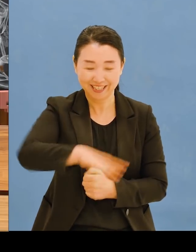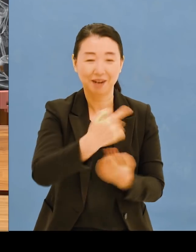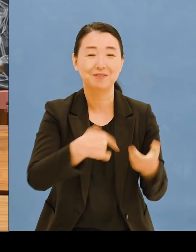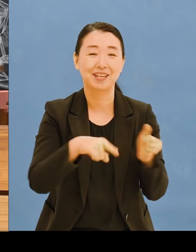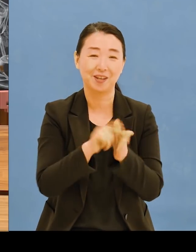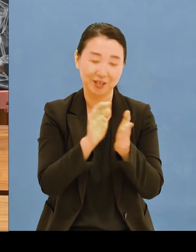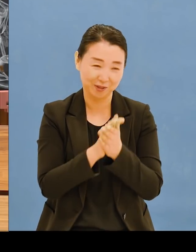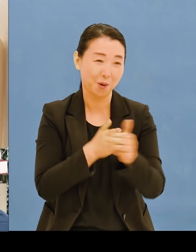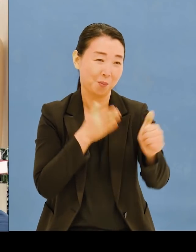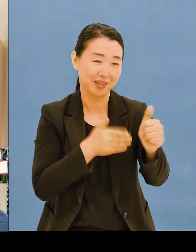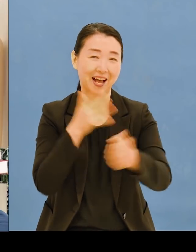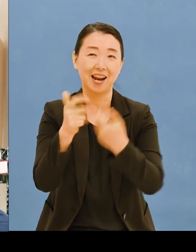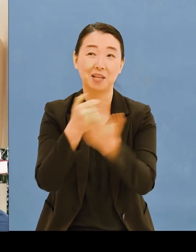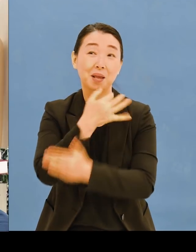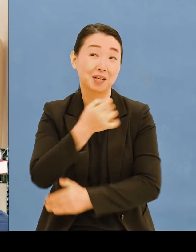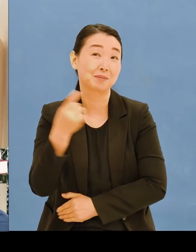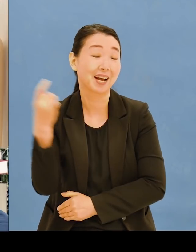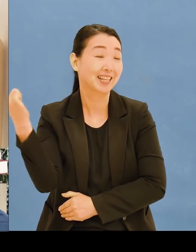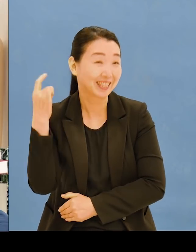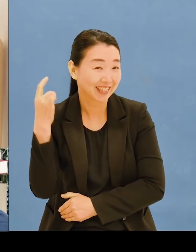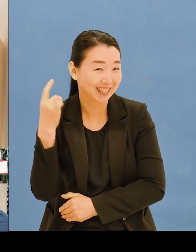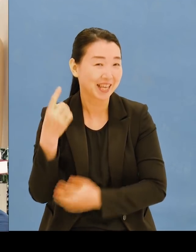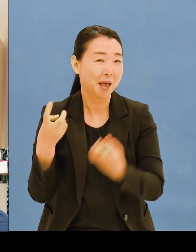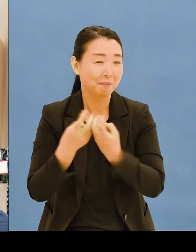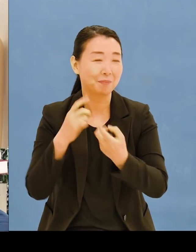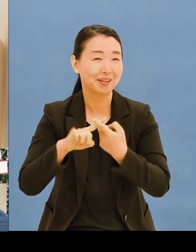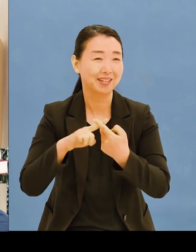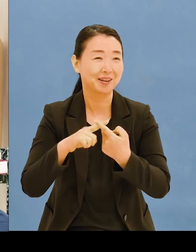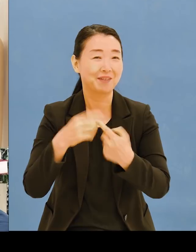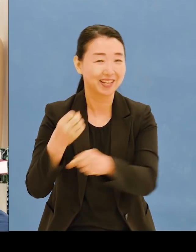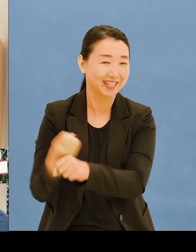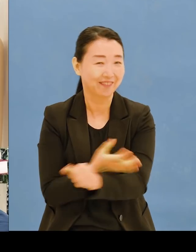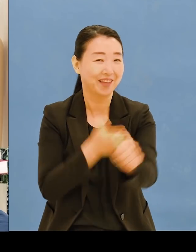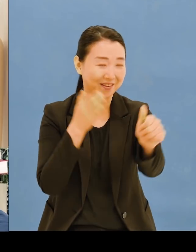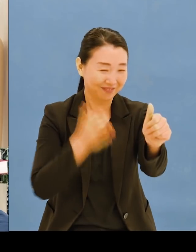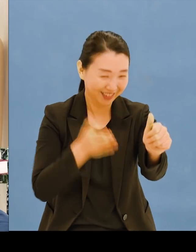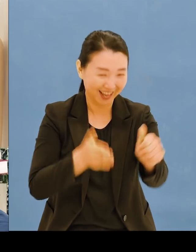위해서 기도해 주시고 하나님의 음성을 들을 수 있는 노하우를 많이 좀 전달해